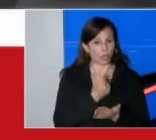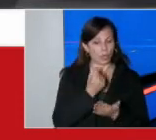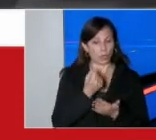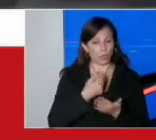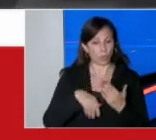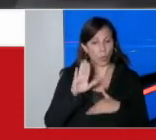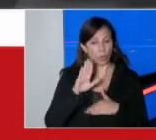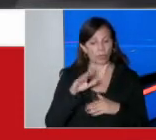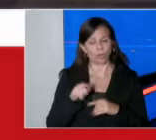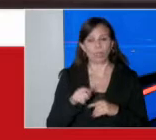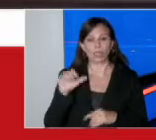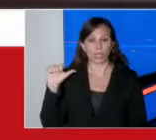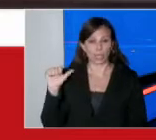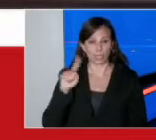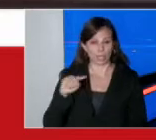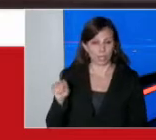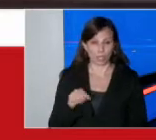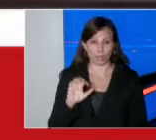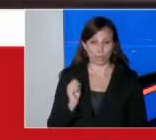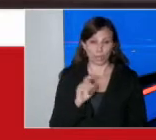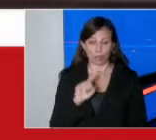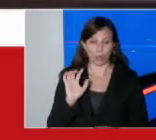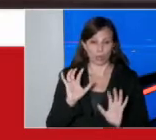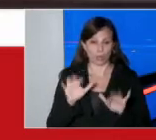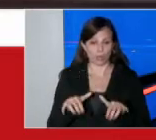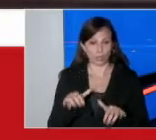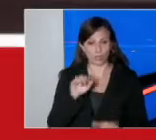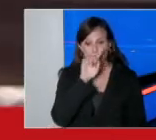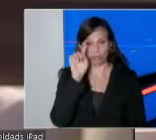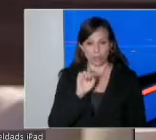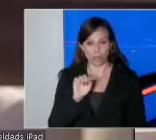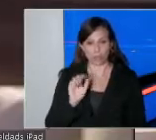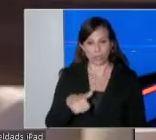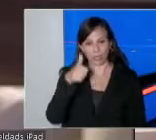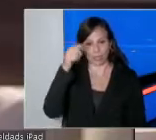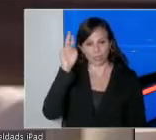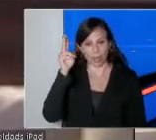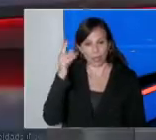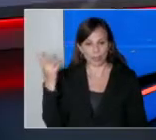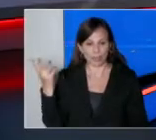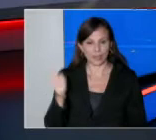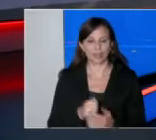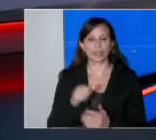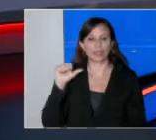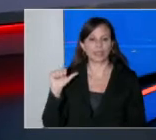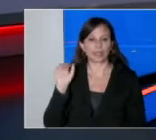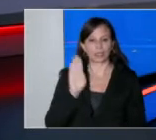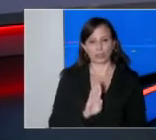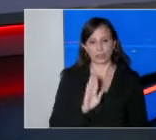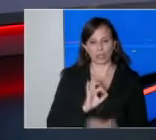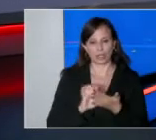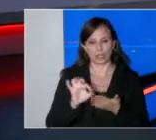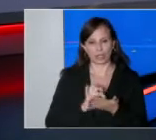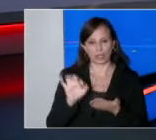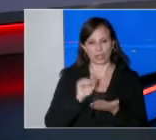והם יצליחו להשיג רוב להדחתו של מקרון. אריק זמור, אם לא תקבלו אותו כנשיא הרפובליקה, אולי שר החוץ שלה, אולי משהו אחר. אלדד בק, כתב